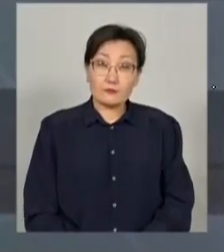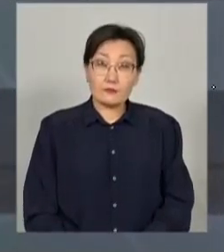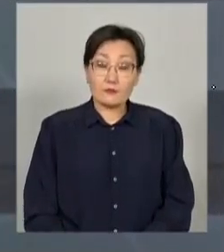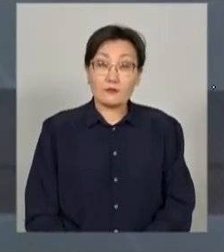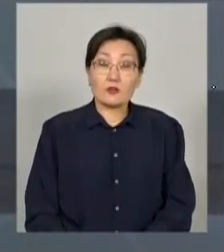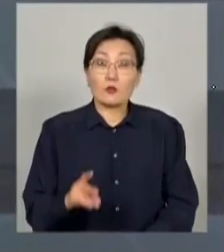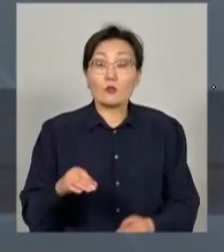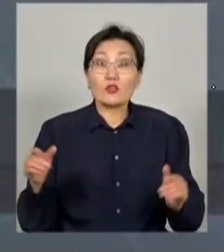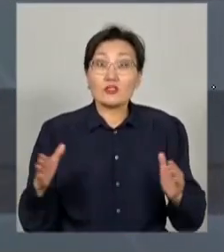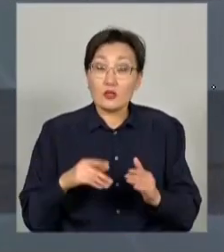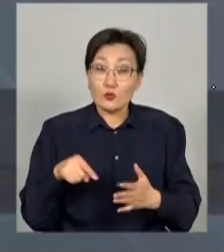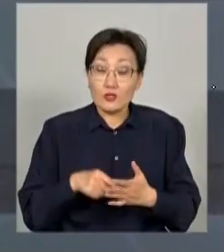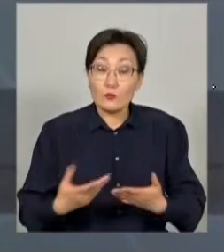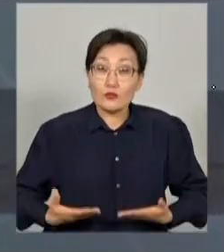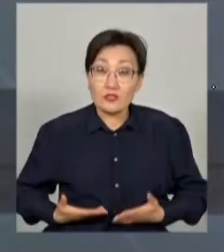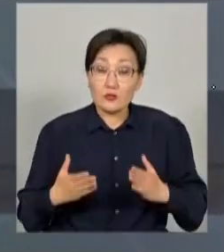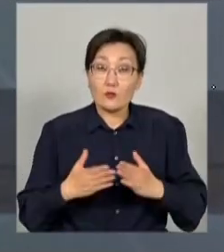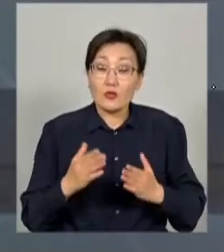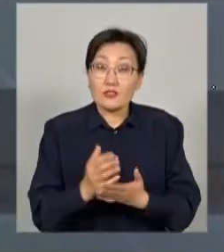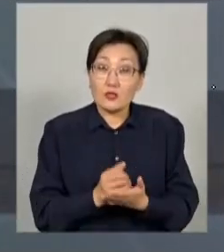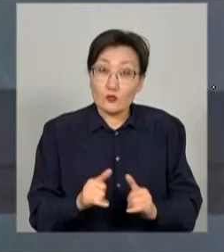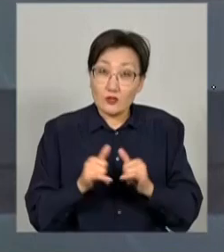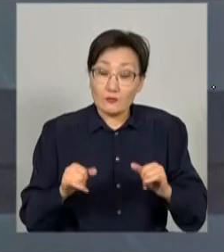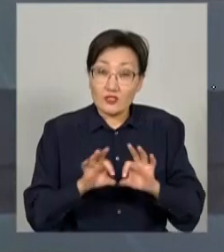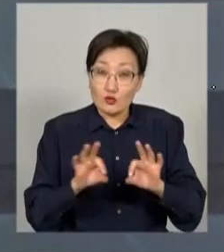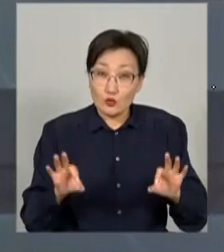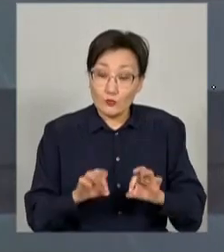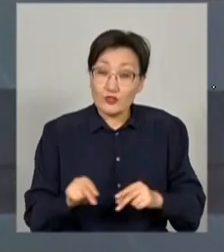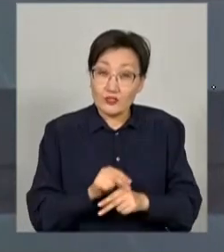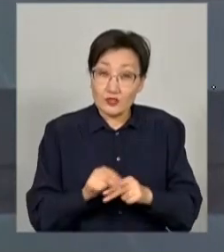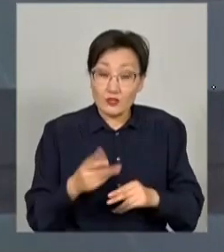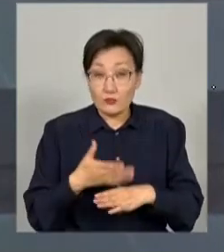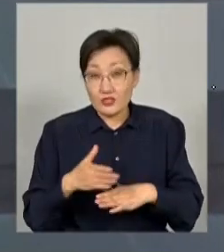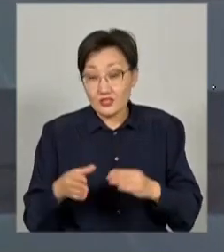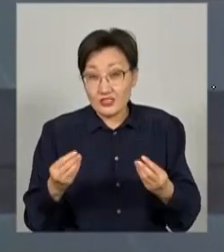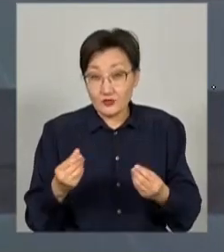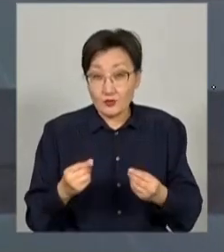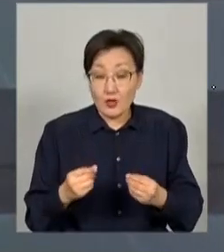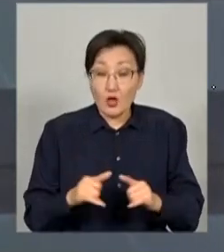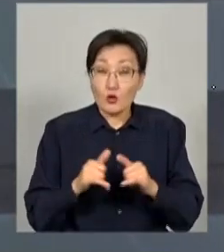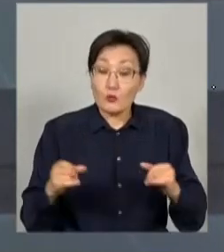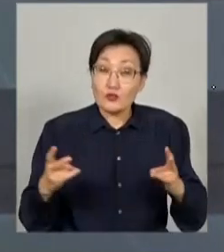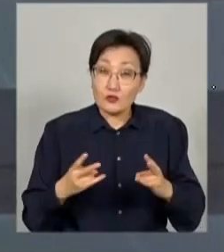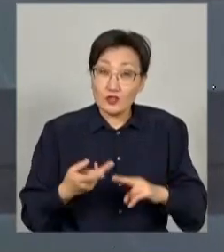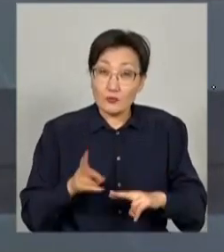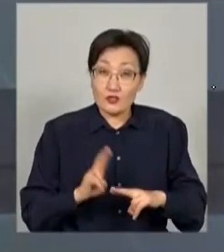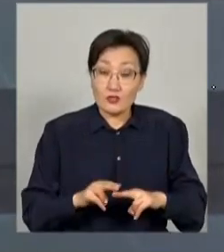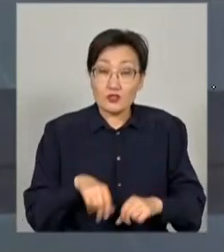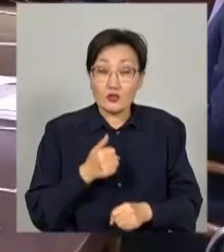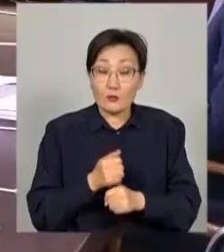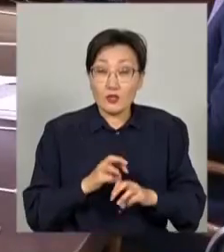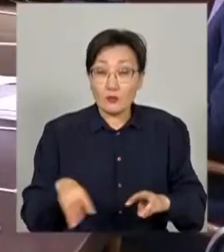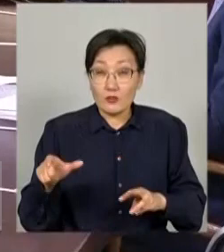Моно қалалардағы тұрғын үй қорын ұлғайтып, инженерлік инфрақұрылымды жөндеуге бөлінетін қаржыны көбейту керек. Осылай деген үкімет